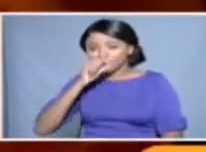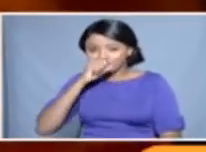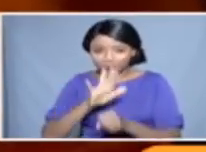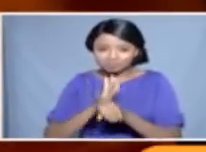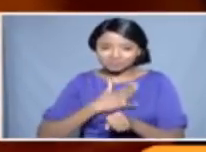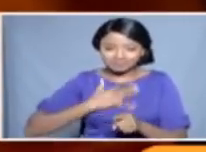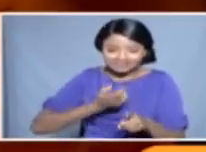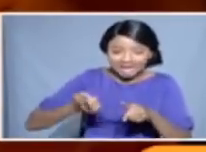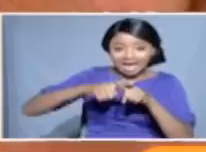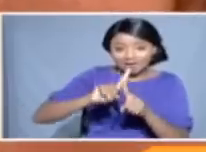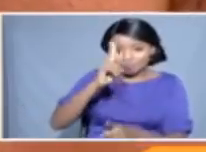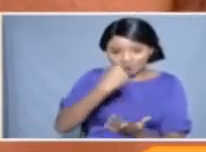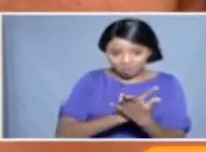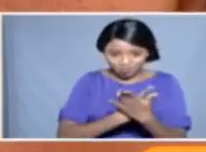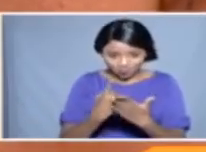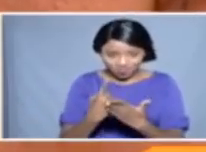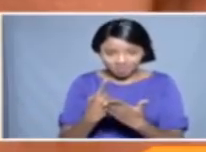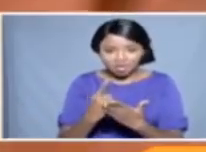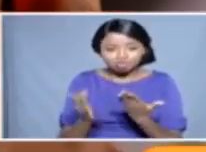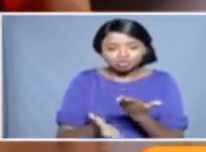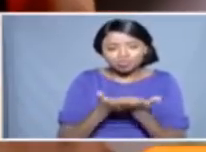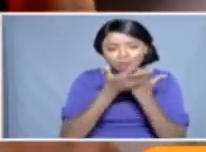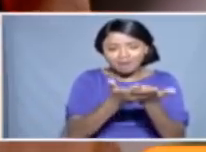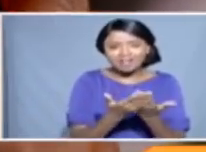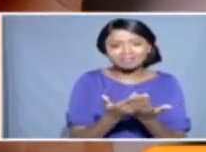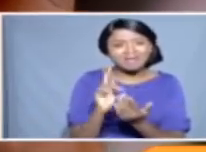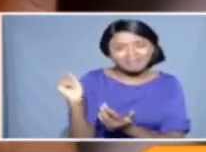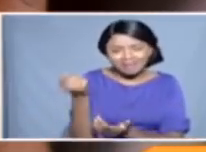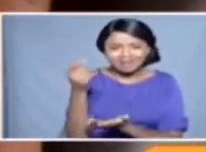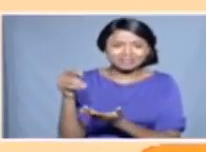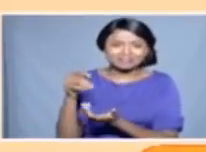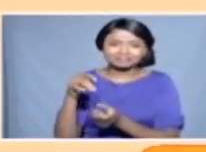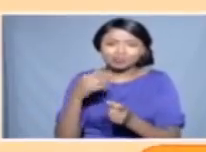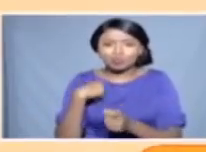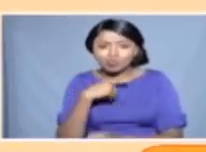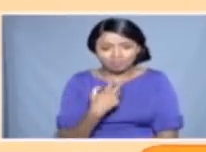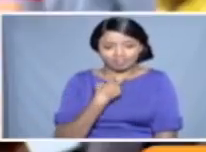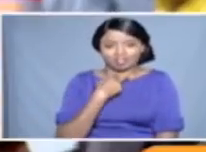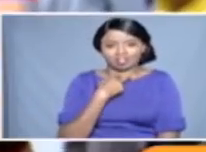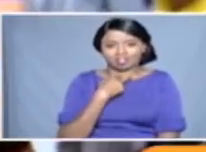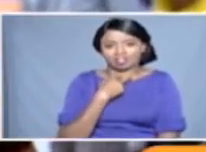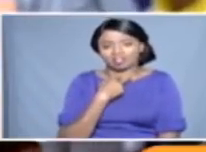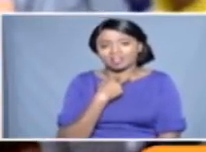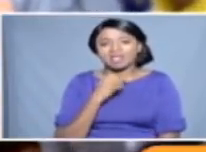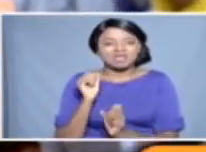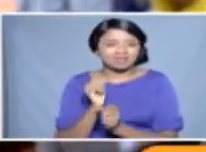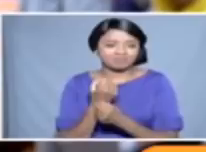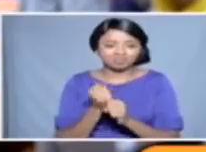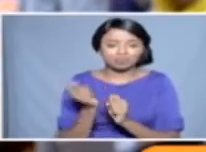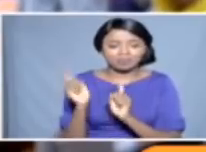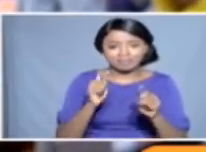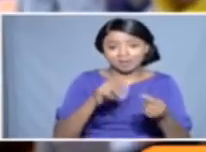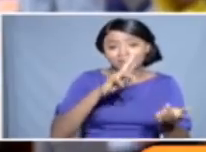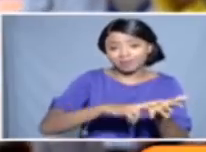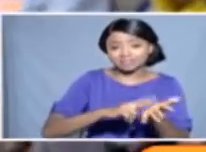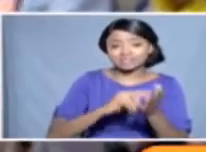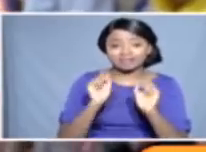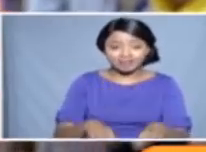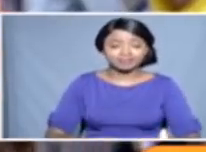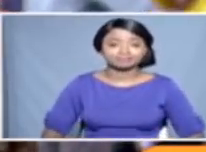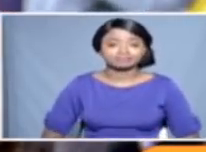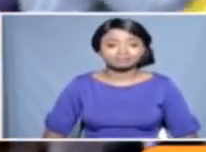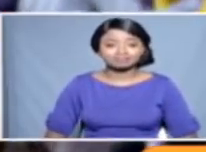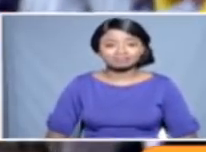uongezwe kwa wiki moja zaidi ili kuwapa fursa wa Kenya ambao wamefungiwa nje. Tofauti na wiki